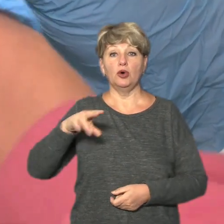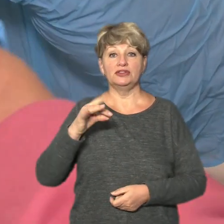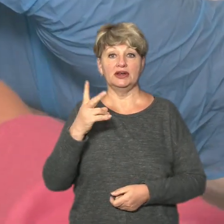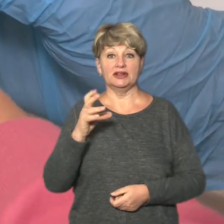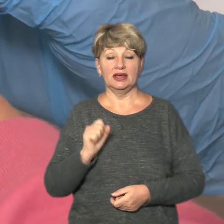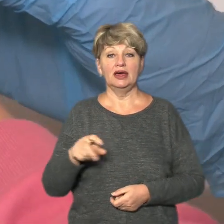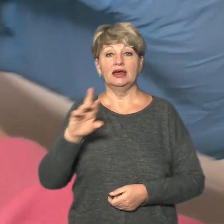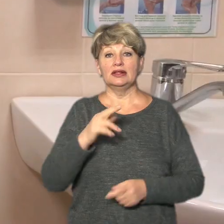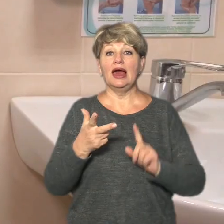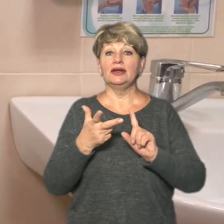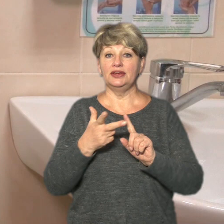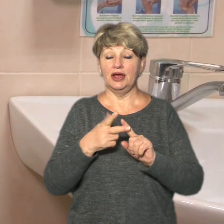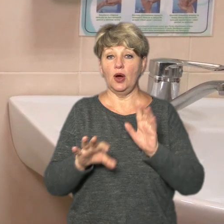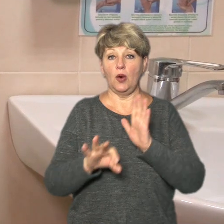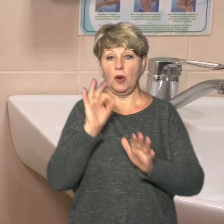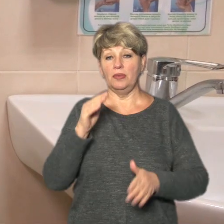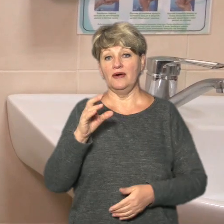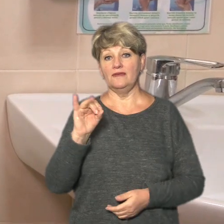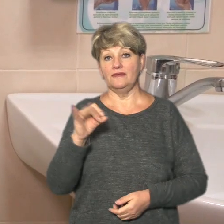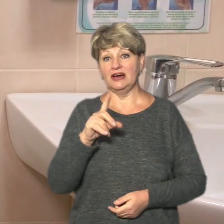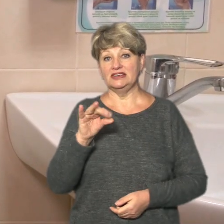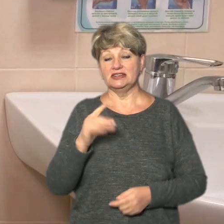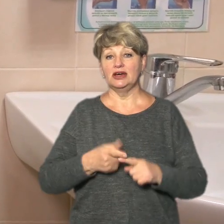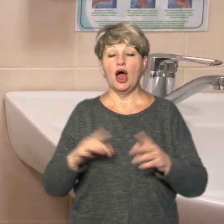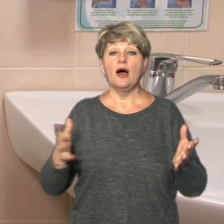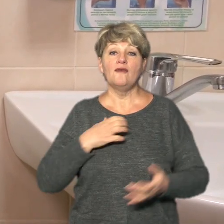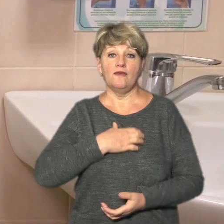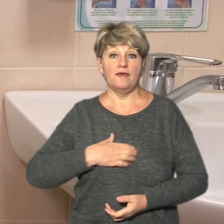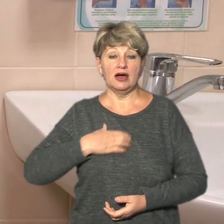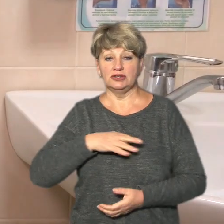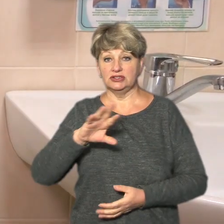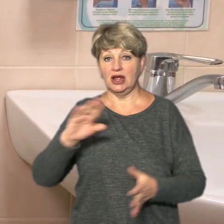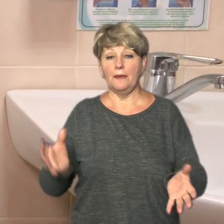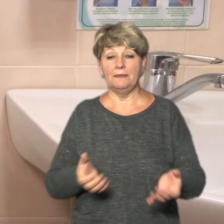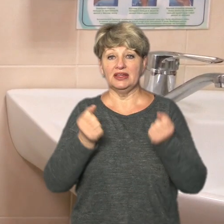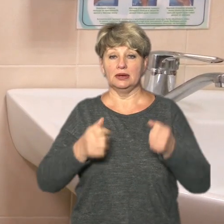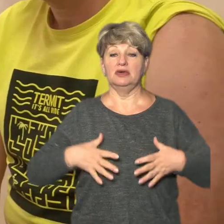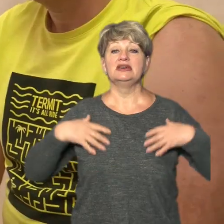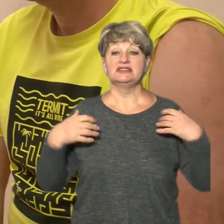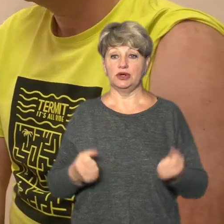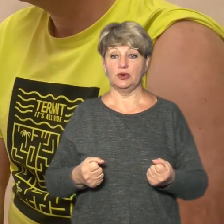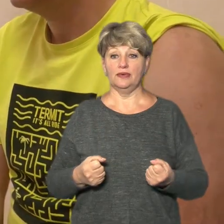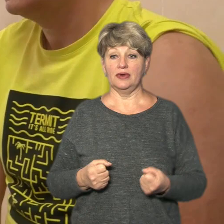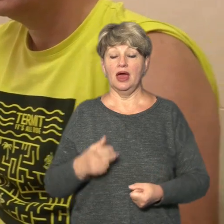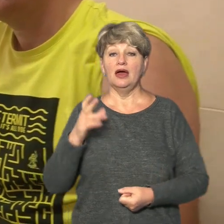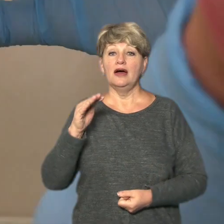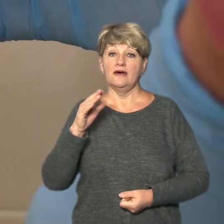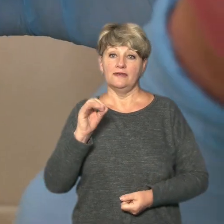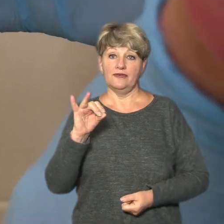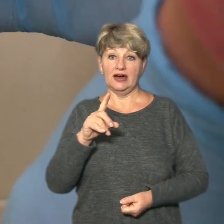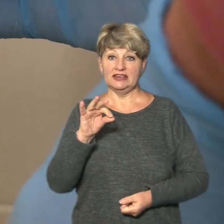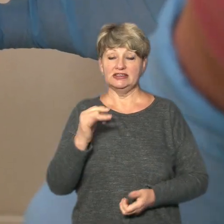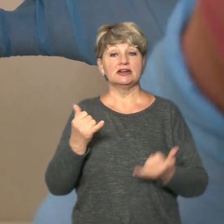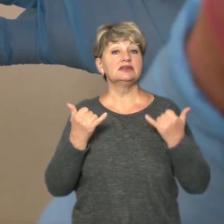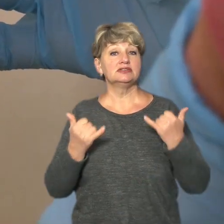бустеру обрав файзер для підтримки здоров'я які себе такі громадськості там щойно вакцинувався